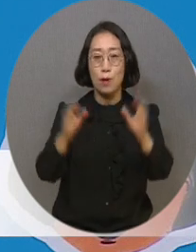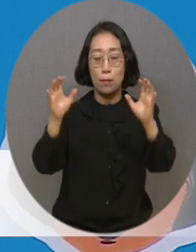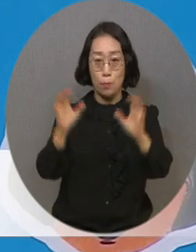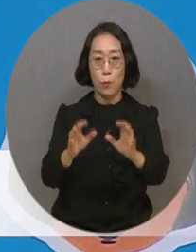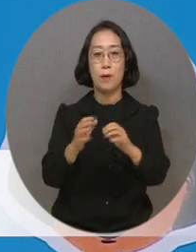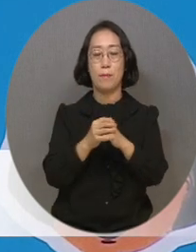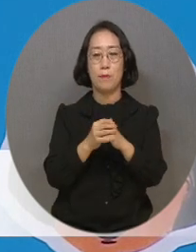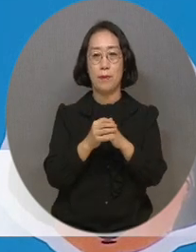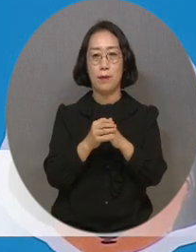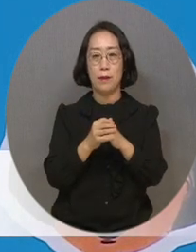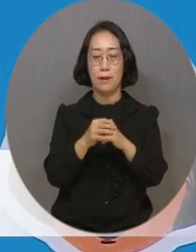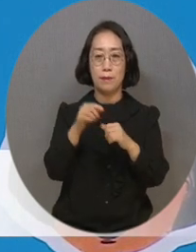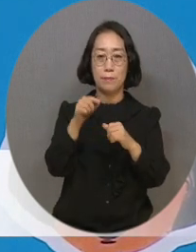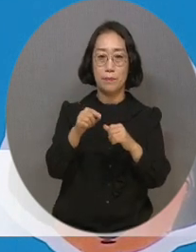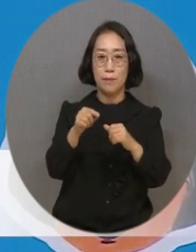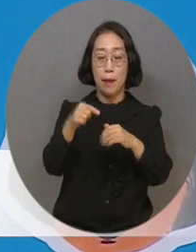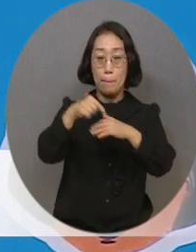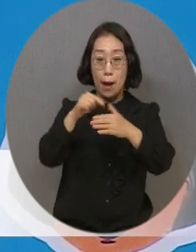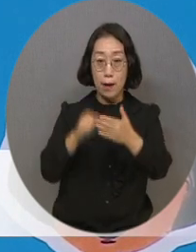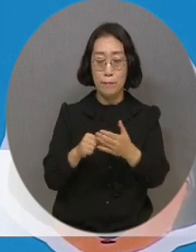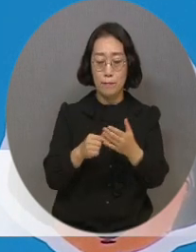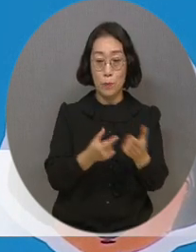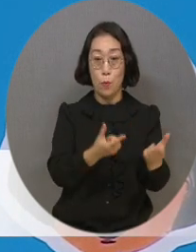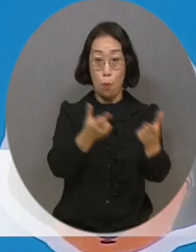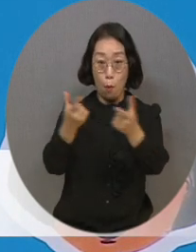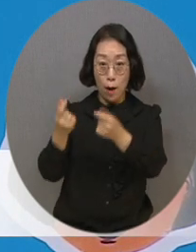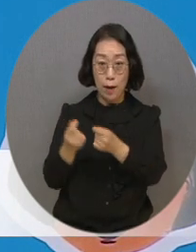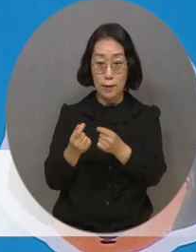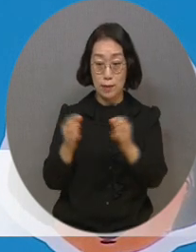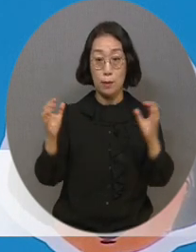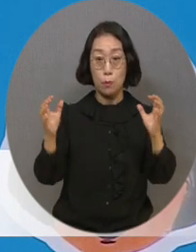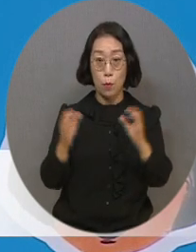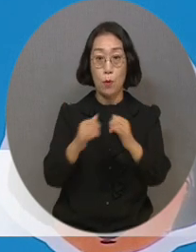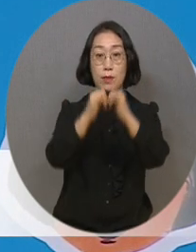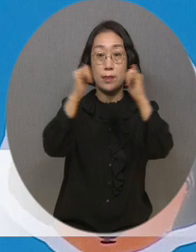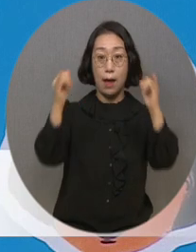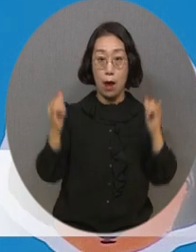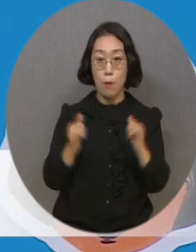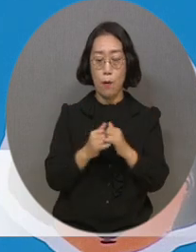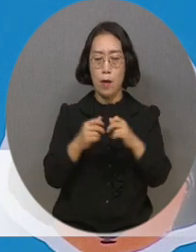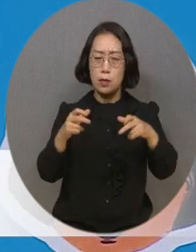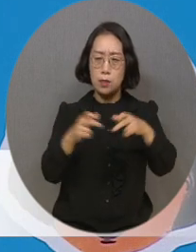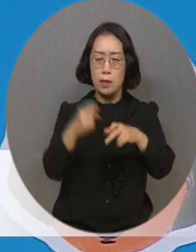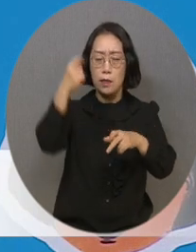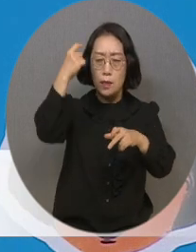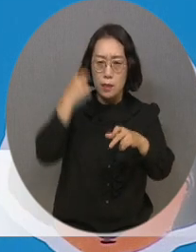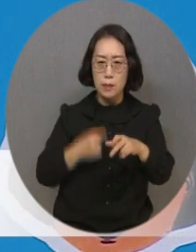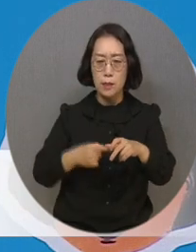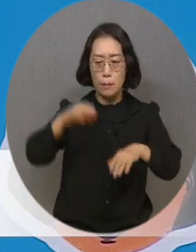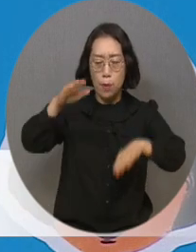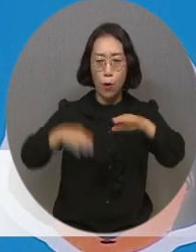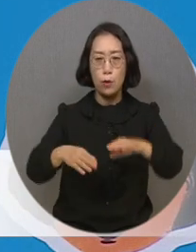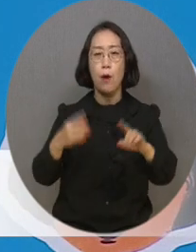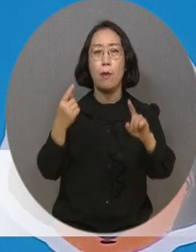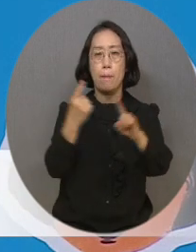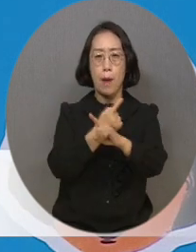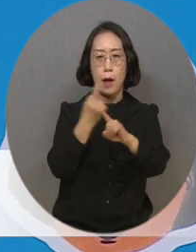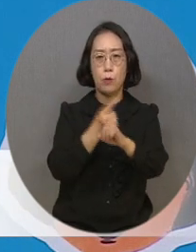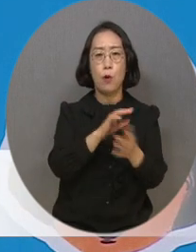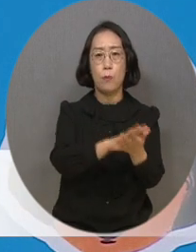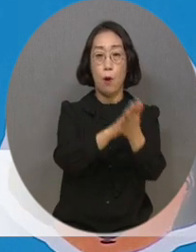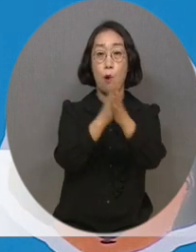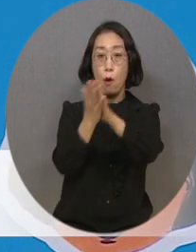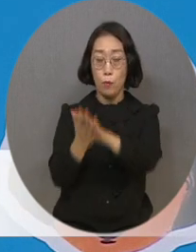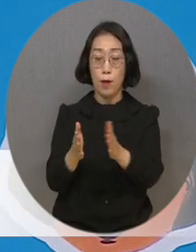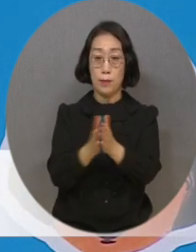행사입니다. 여러분들의 마음 하나하나가 모여 우리 사회의 장애에 대한 인식과 편견이 바뀌기 시작하고